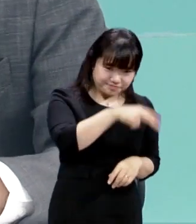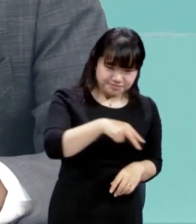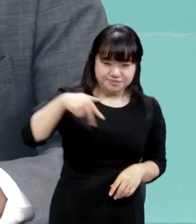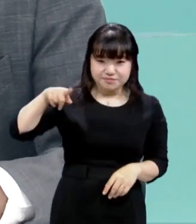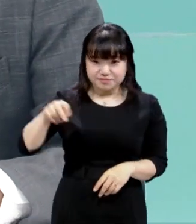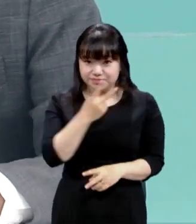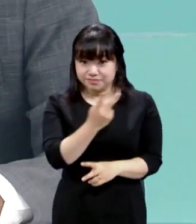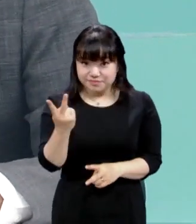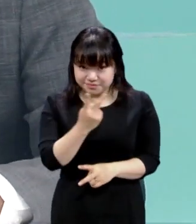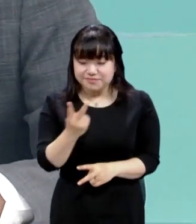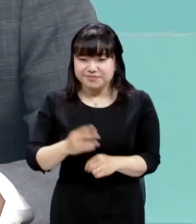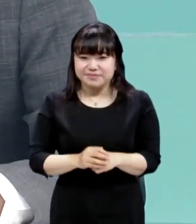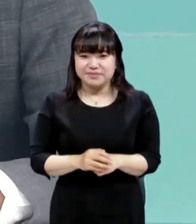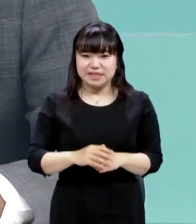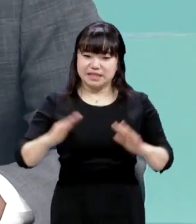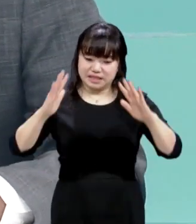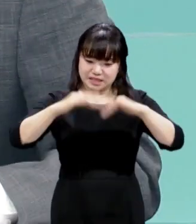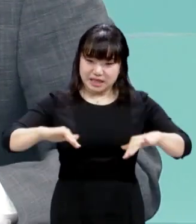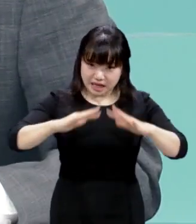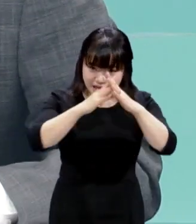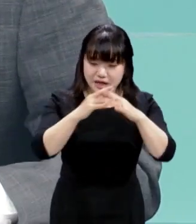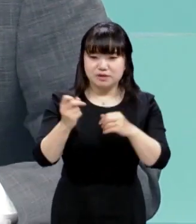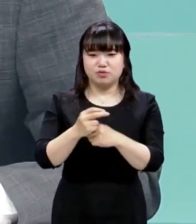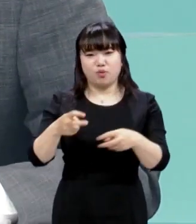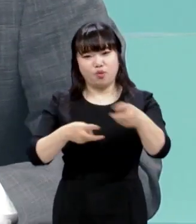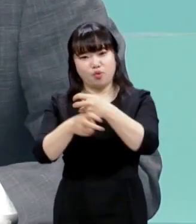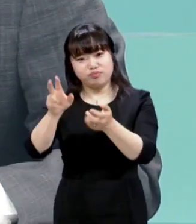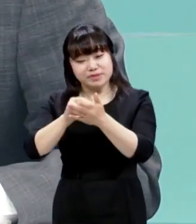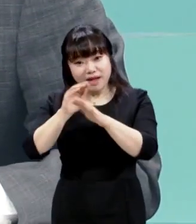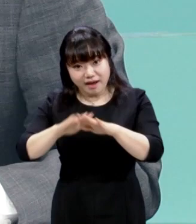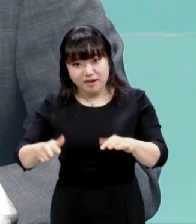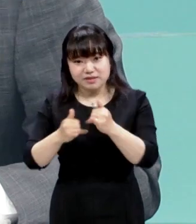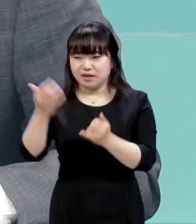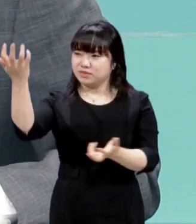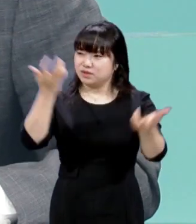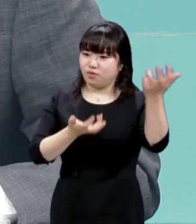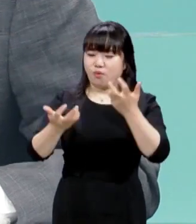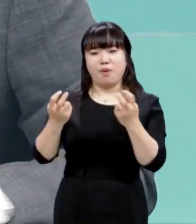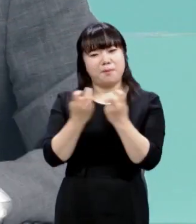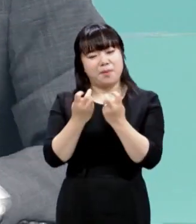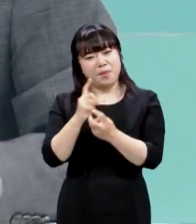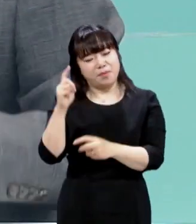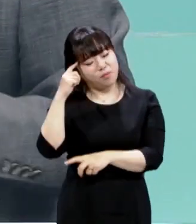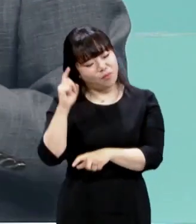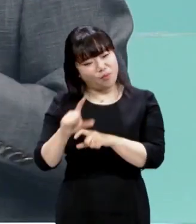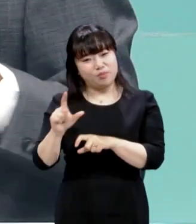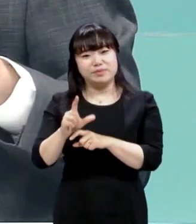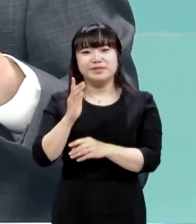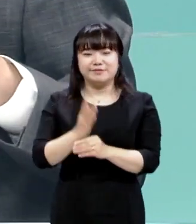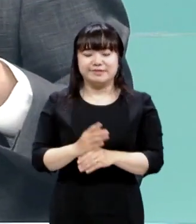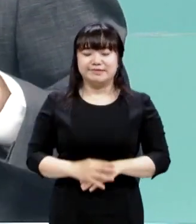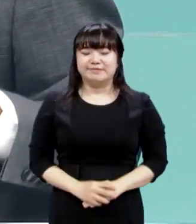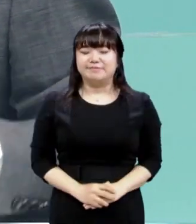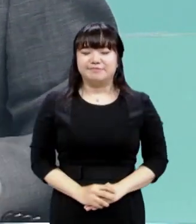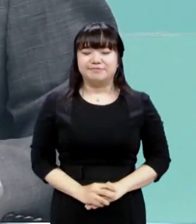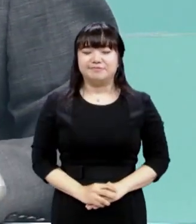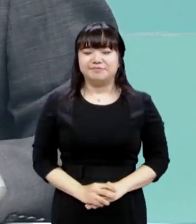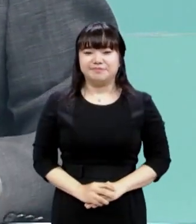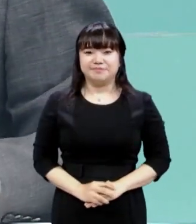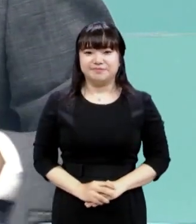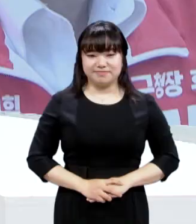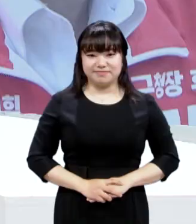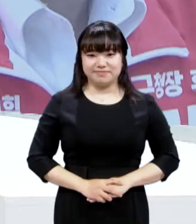종로 지역 지역 개발과 교통난 해소 등을 통해 인구 유입에 대한 대책을 고민하고 있습니다 비티민 유은수 강예진